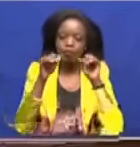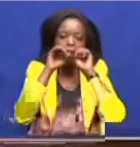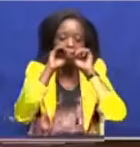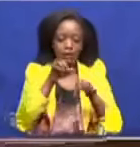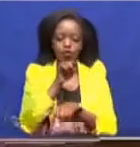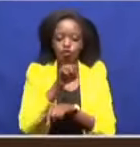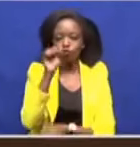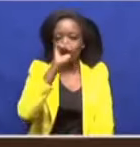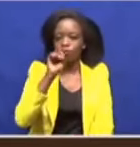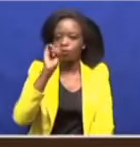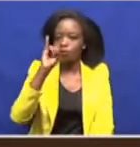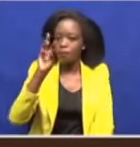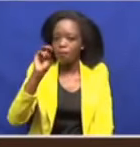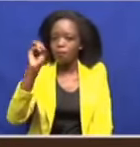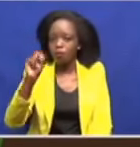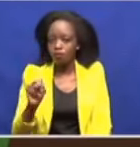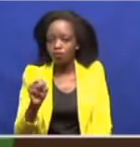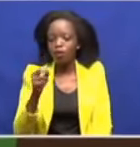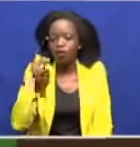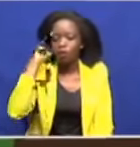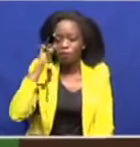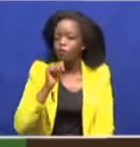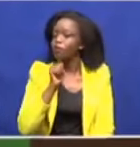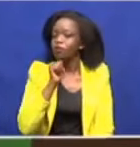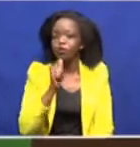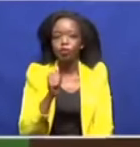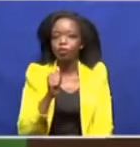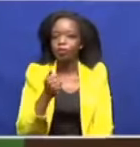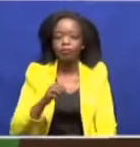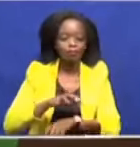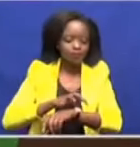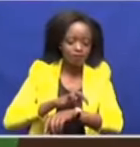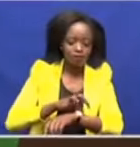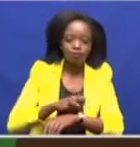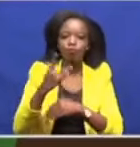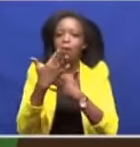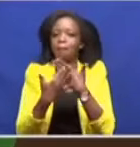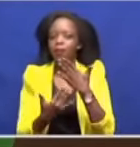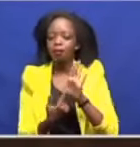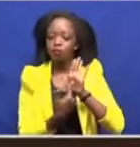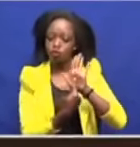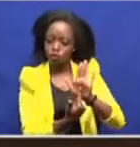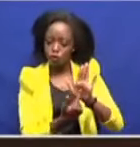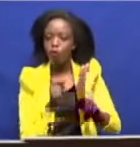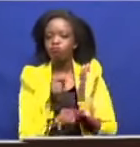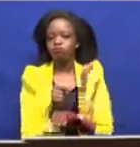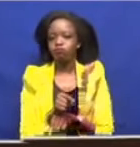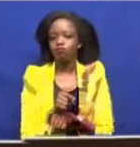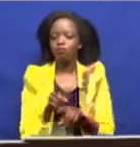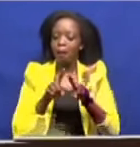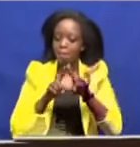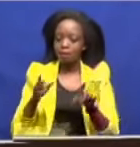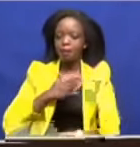you, Simon Petro, for it is not flesh and blood that has revealed this to you, but